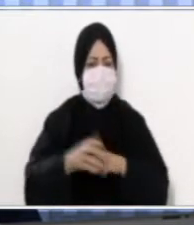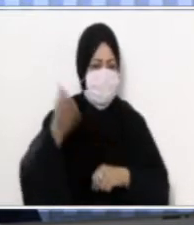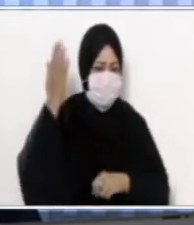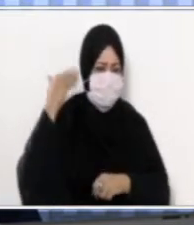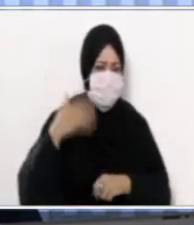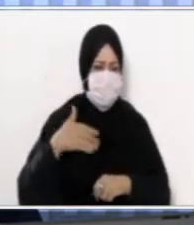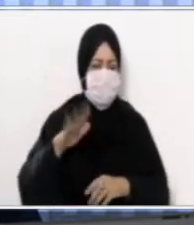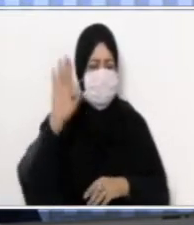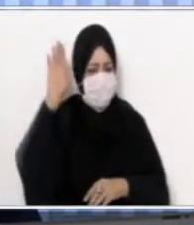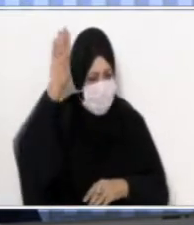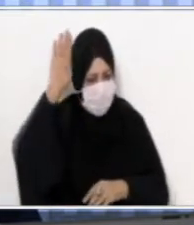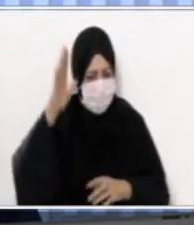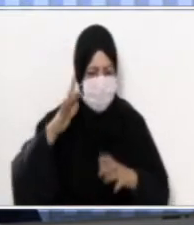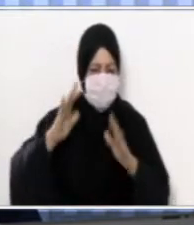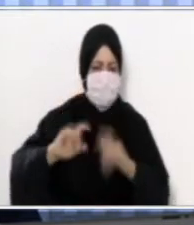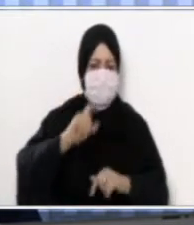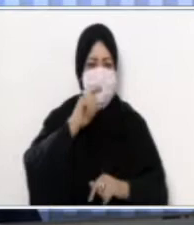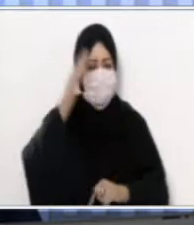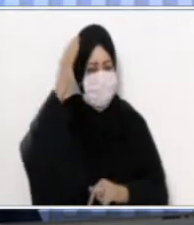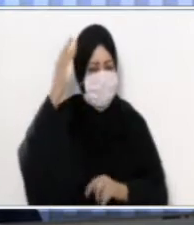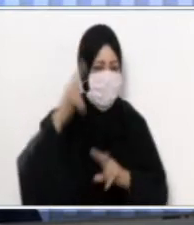فالأمر ليس محرما عليها، لكن